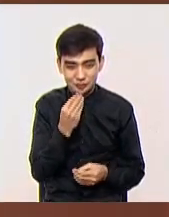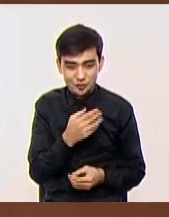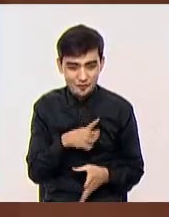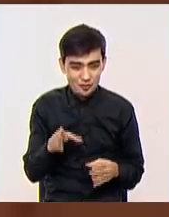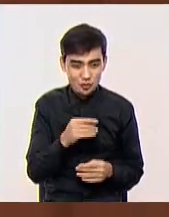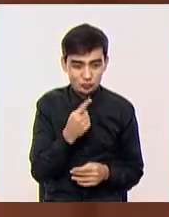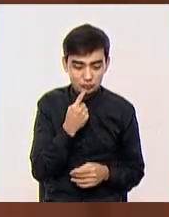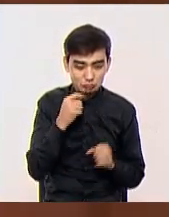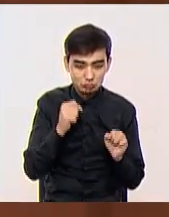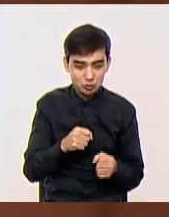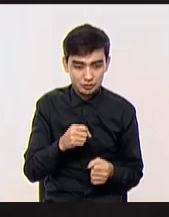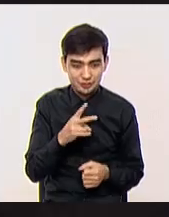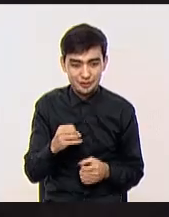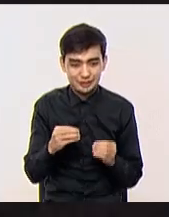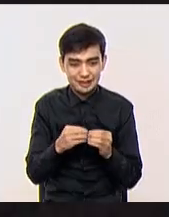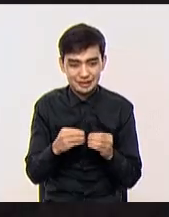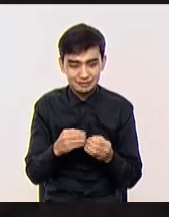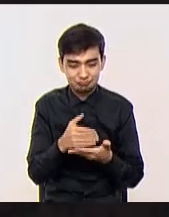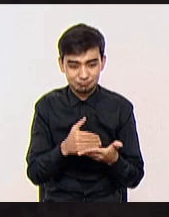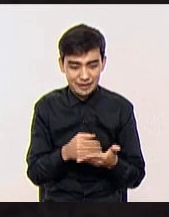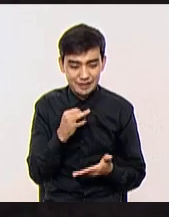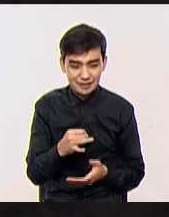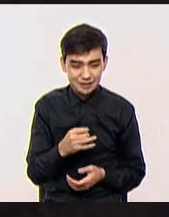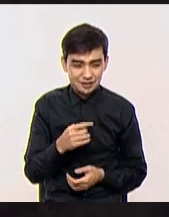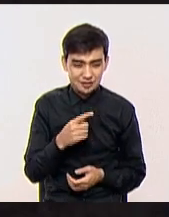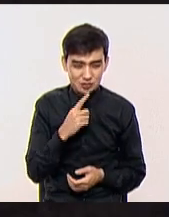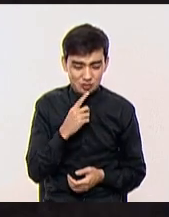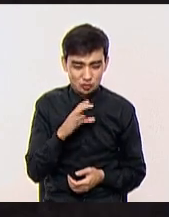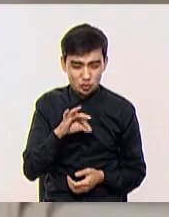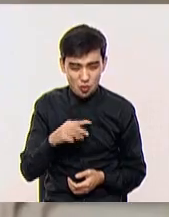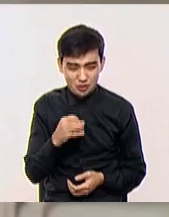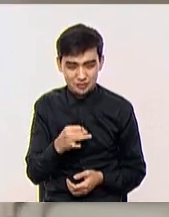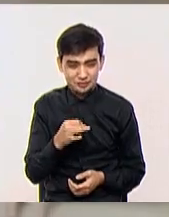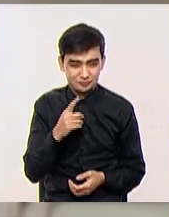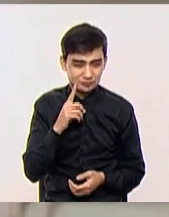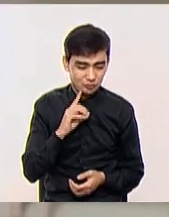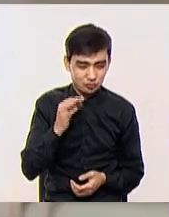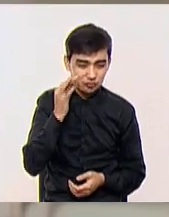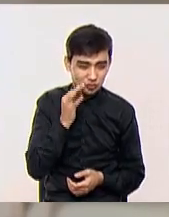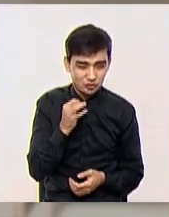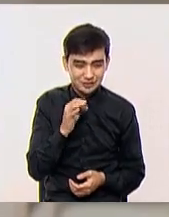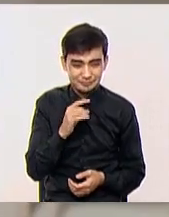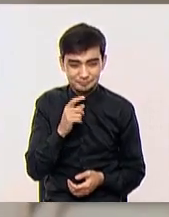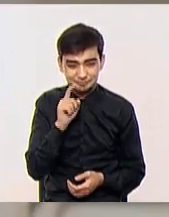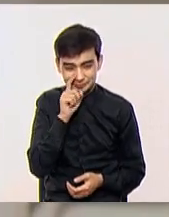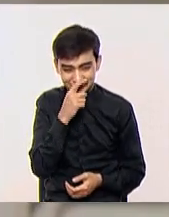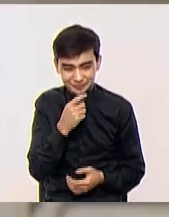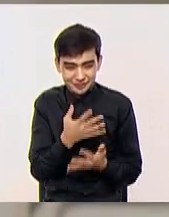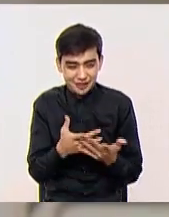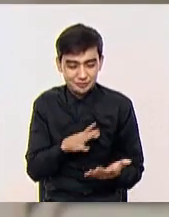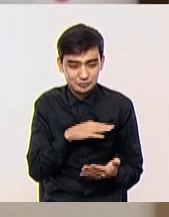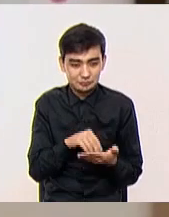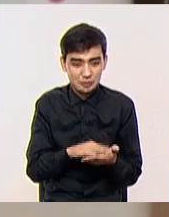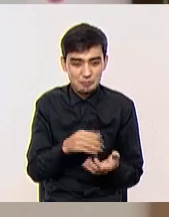ощущениям можно разделить на 10 составляющих соленые кислые сладкие горький острый пикантный машина запрограммирована по